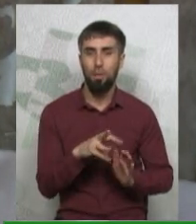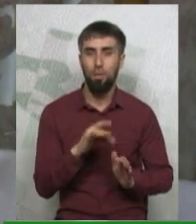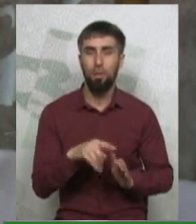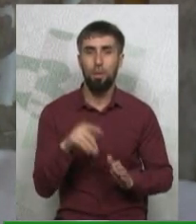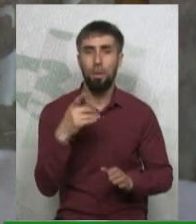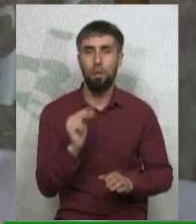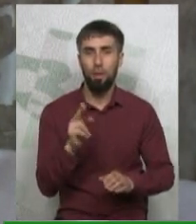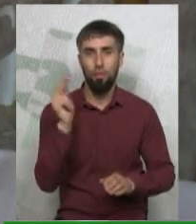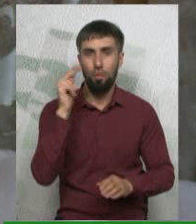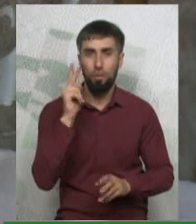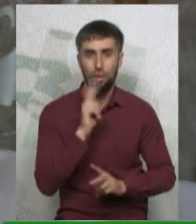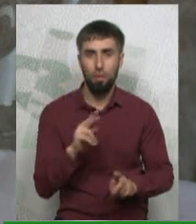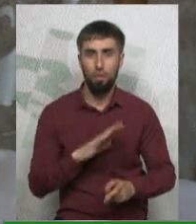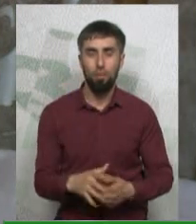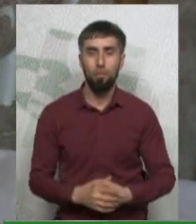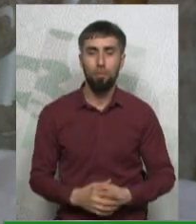где-то же,